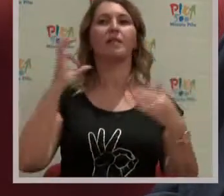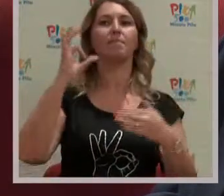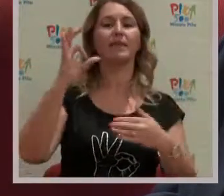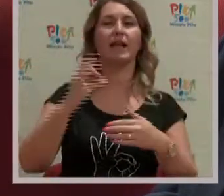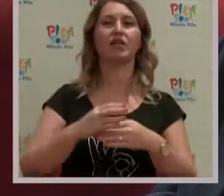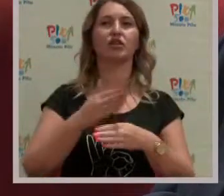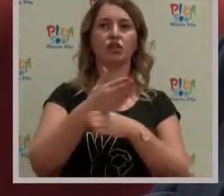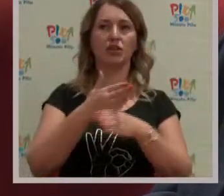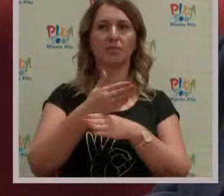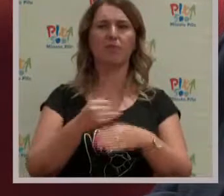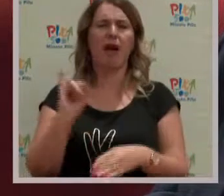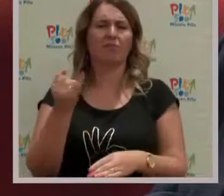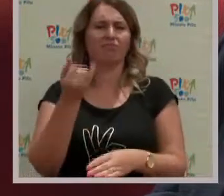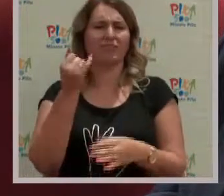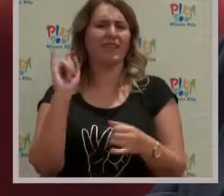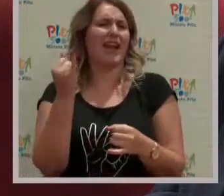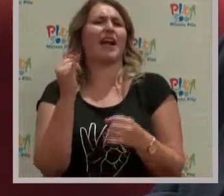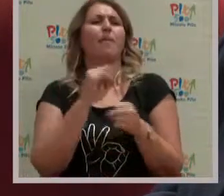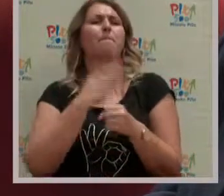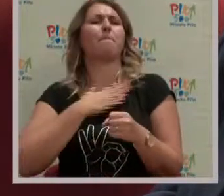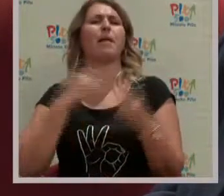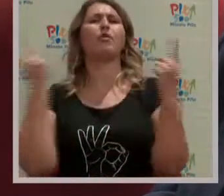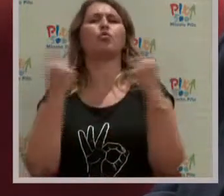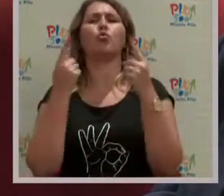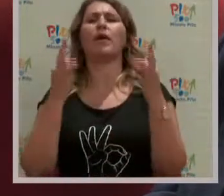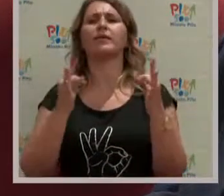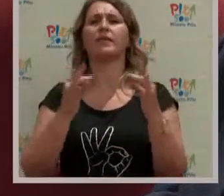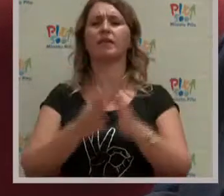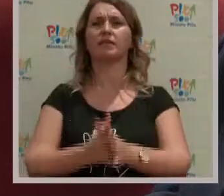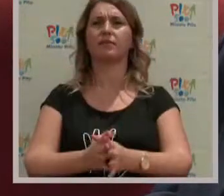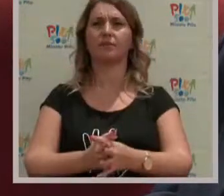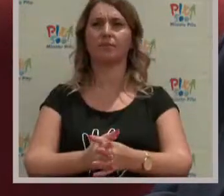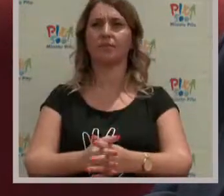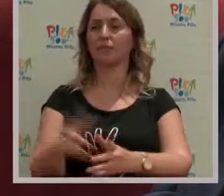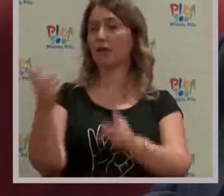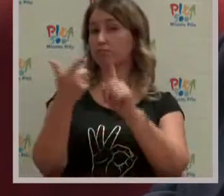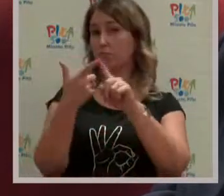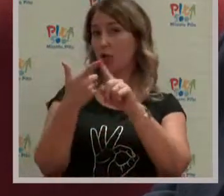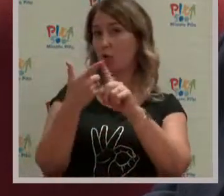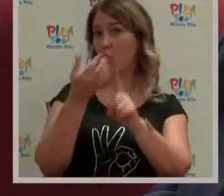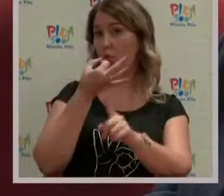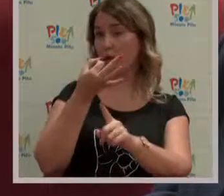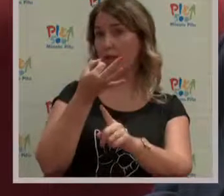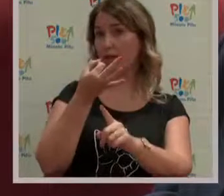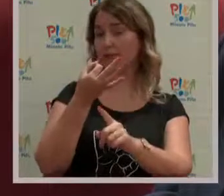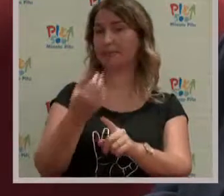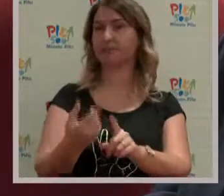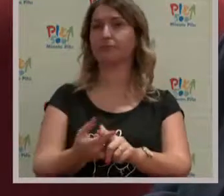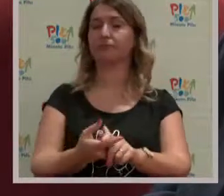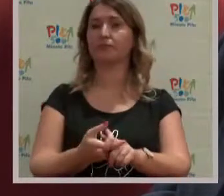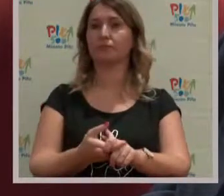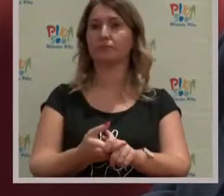przedstawić nam aktualną sytuację szpitala specjalistycznego w Pile? jest moje pierwsze pytanie. I drugie pytanie. Ostatnio sporo informowaliśmy naszych